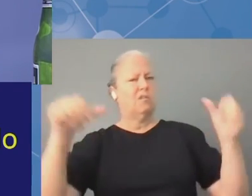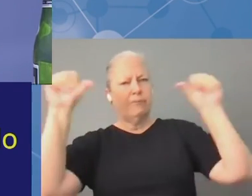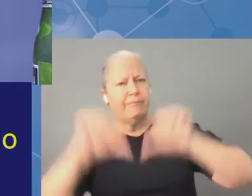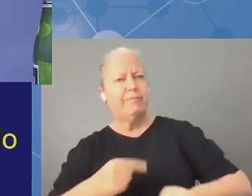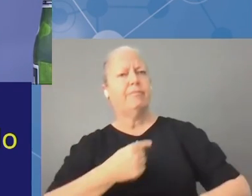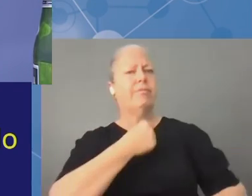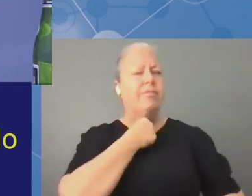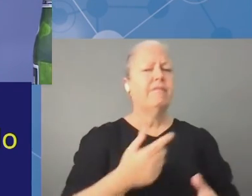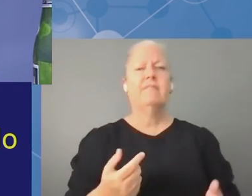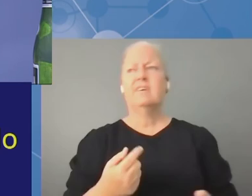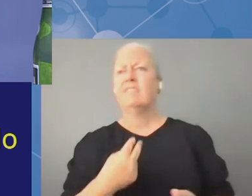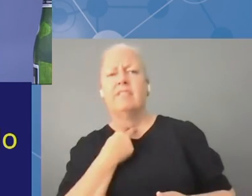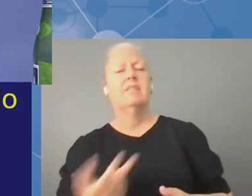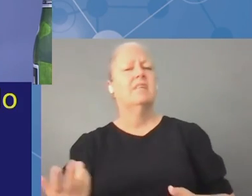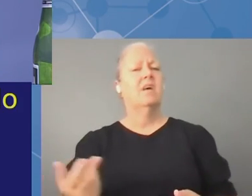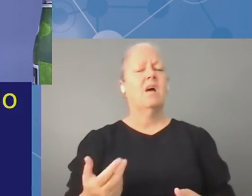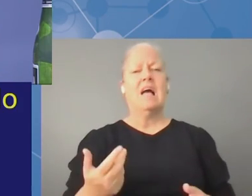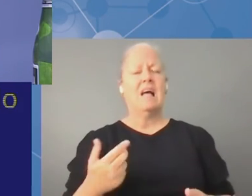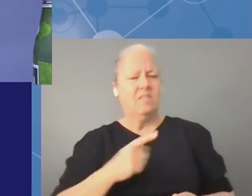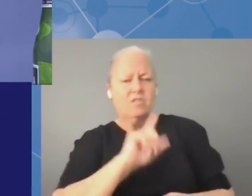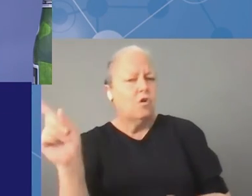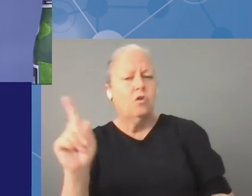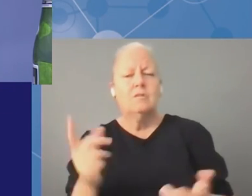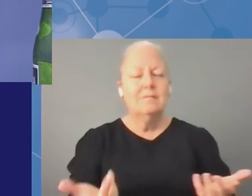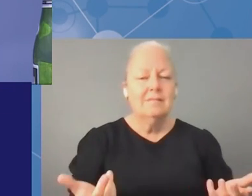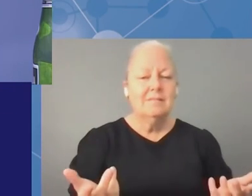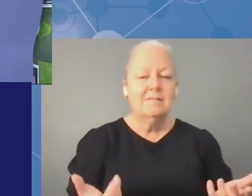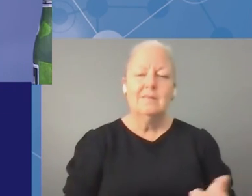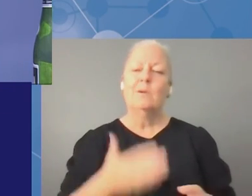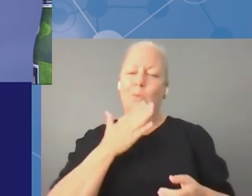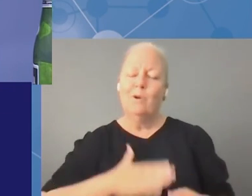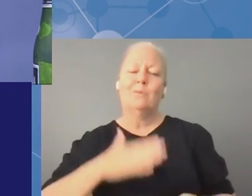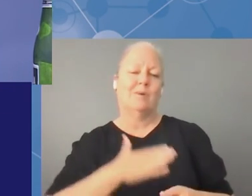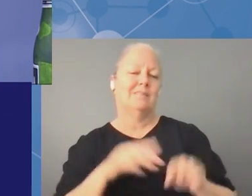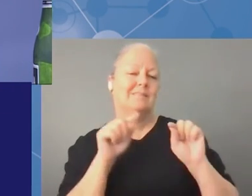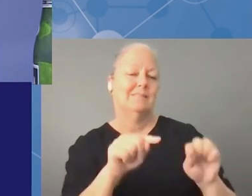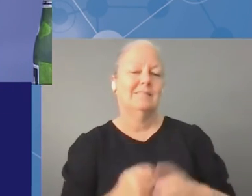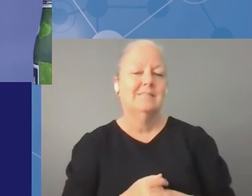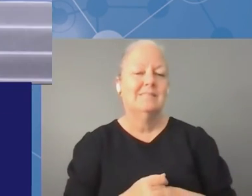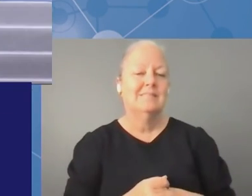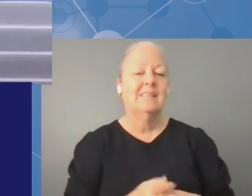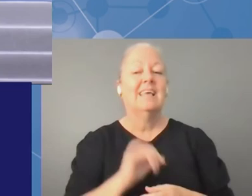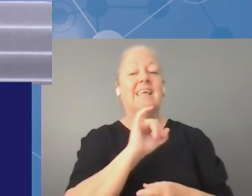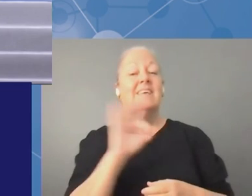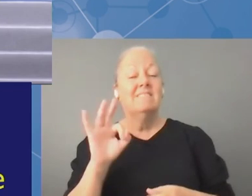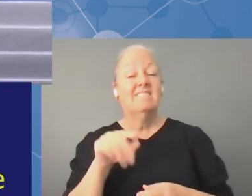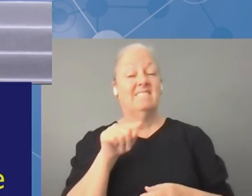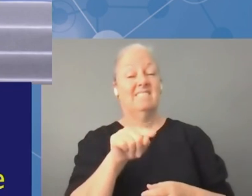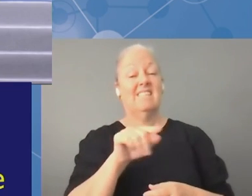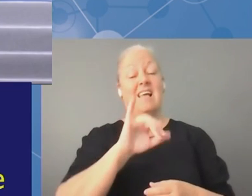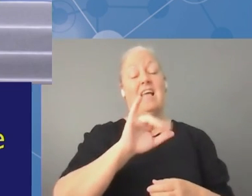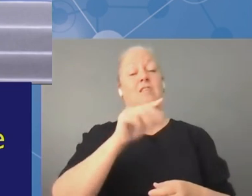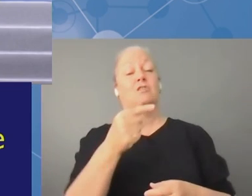чтобы восхвалять все. Мы должны также спорить и говорить о спорных вопросах.